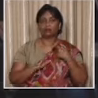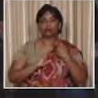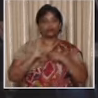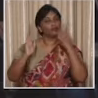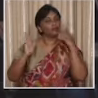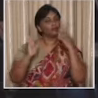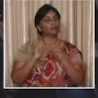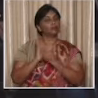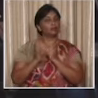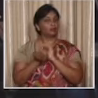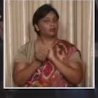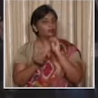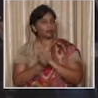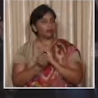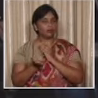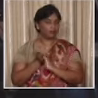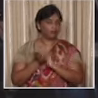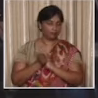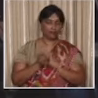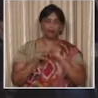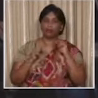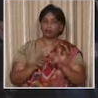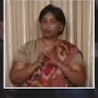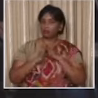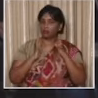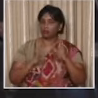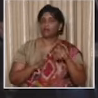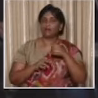වෙනුවෙන් ආරක්ෂාව වෙනුවෙන් මැදිහත් වුණා. අද බොහෝ අය